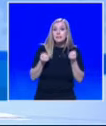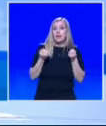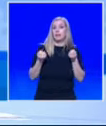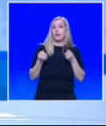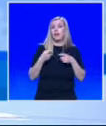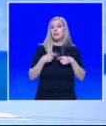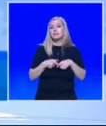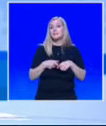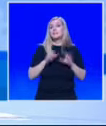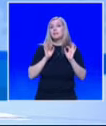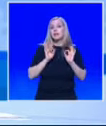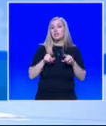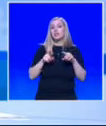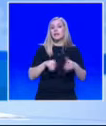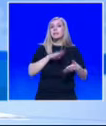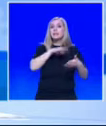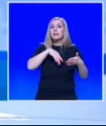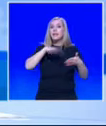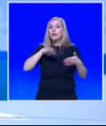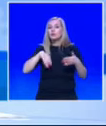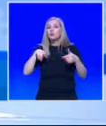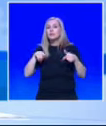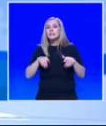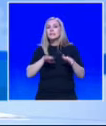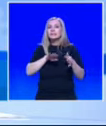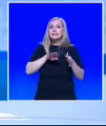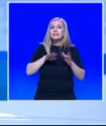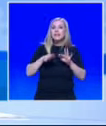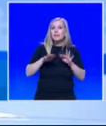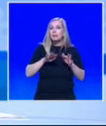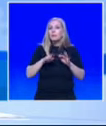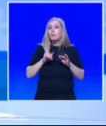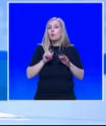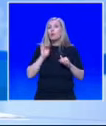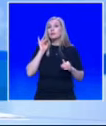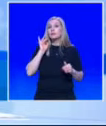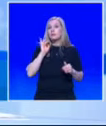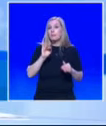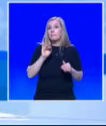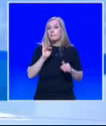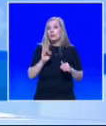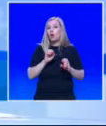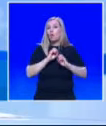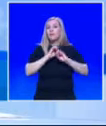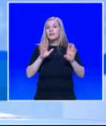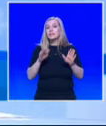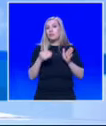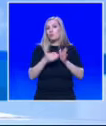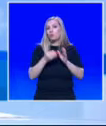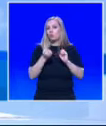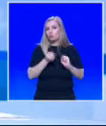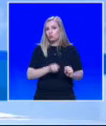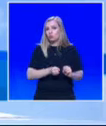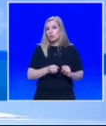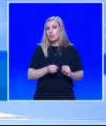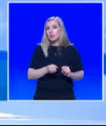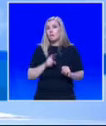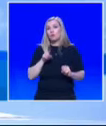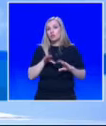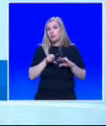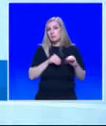гарантирате, че тези текстове, които са на ръба и могат да бъдат обявени за противоконституционни, да